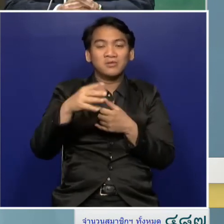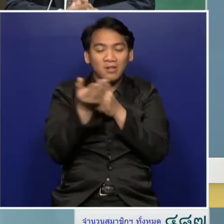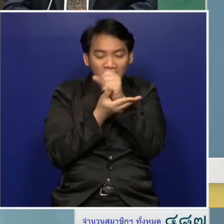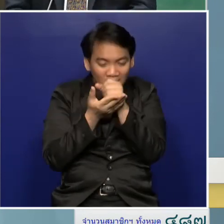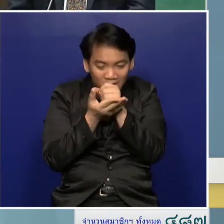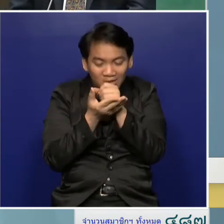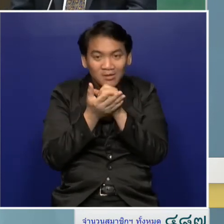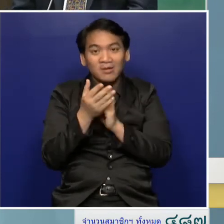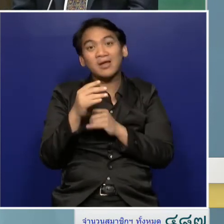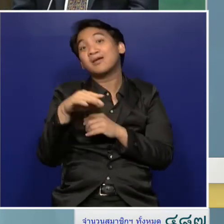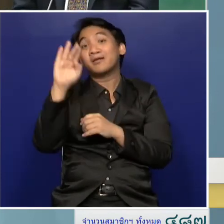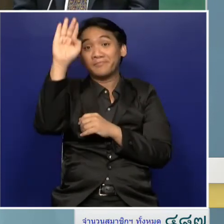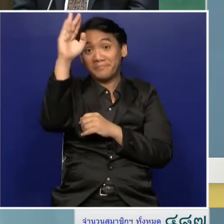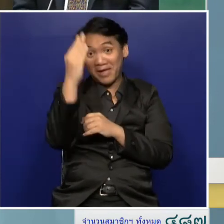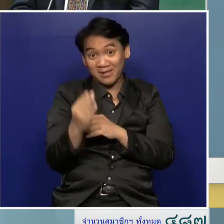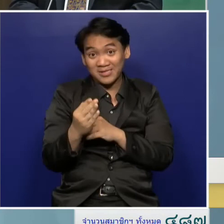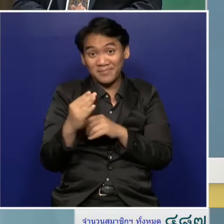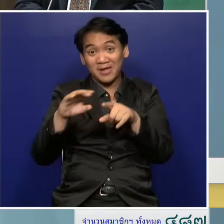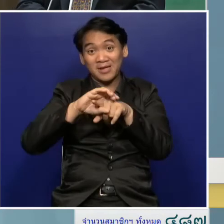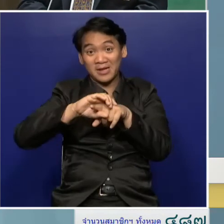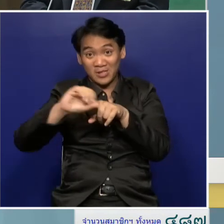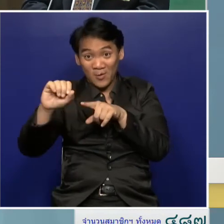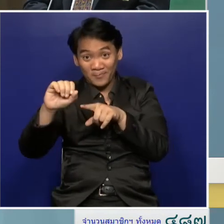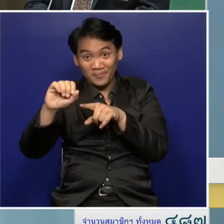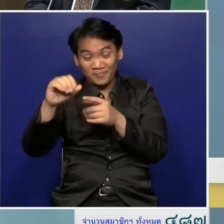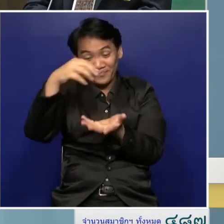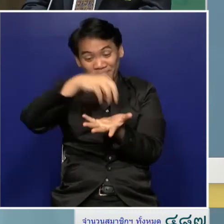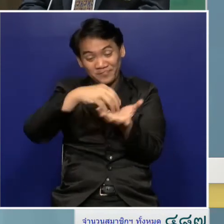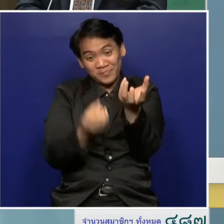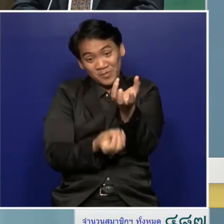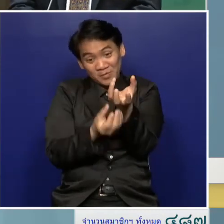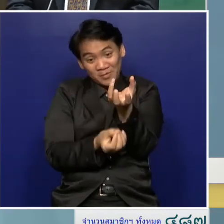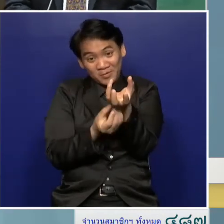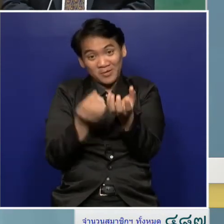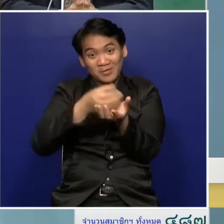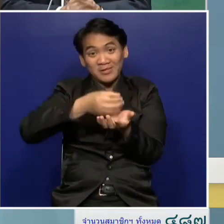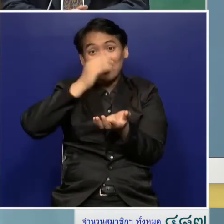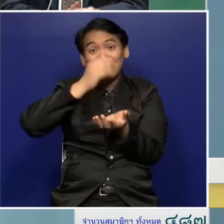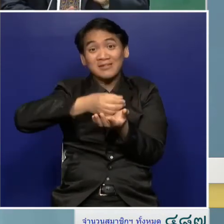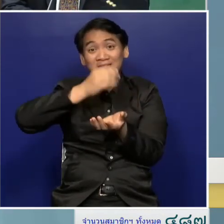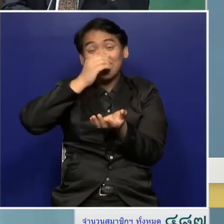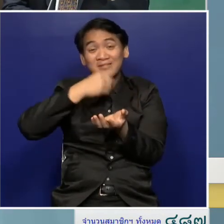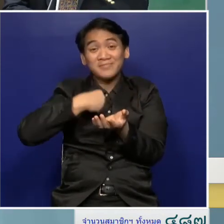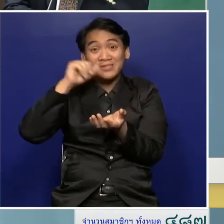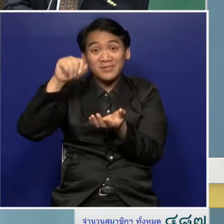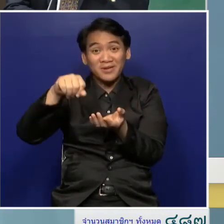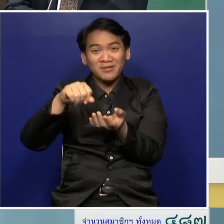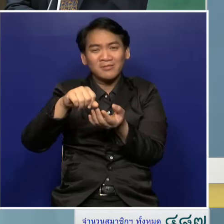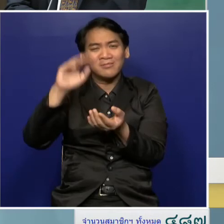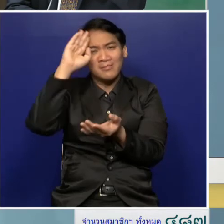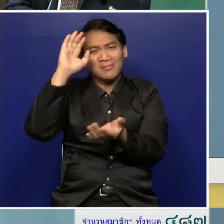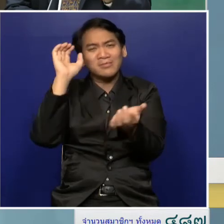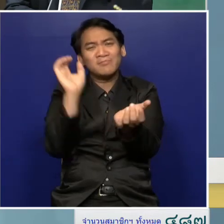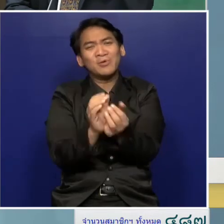น้ำกระท่อมอยู่ในพื้นที่ 3จังหวัดชายแดนภาคใต้มีหลายท่านนะครับเพราะเสพยาเสร็จ